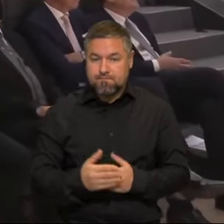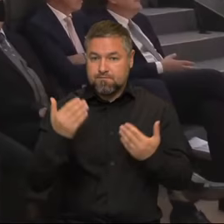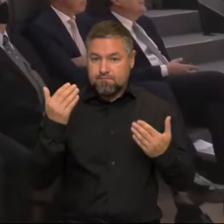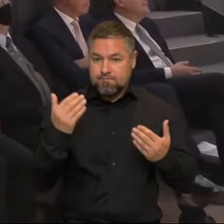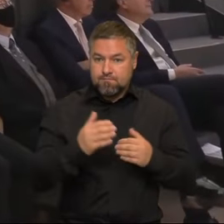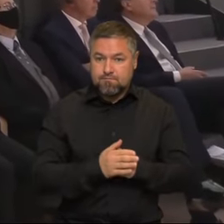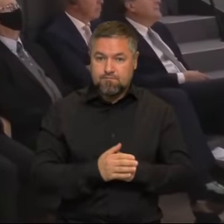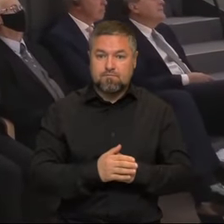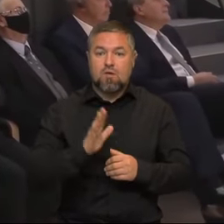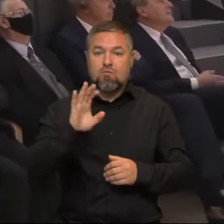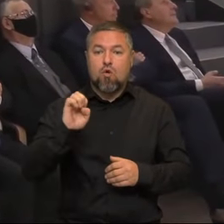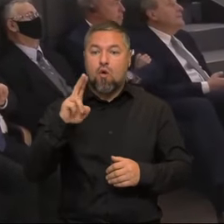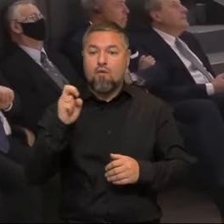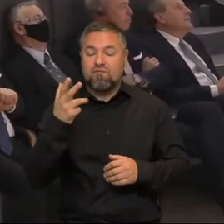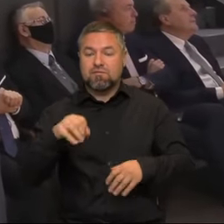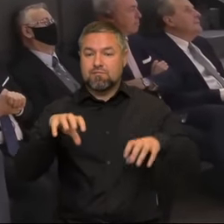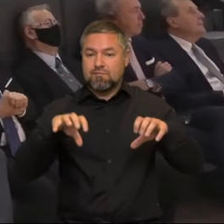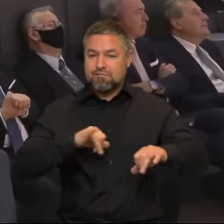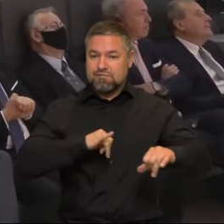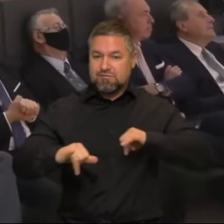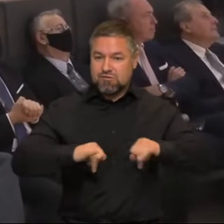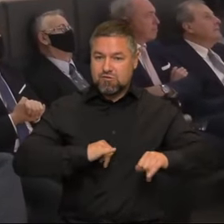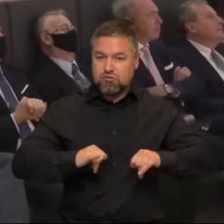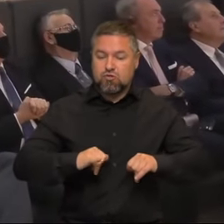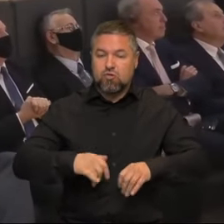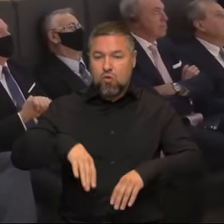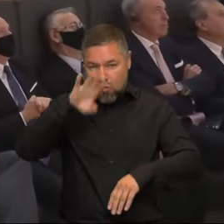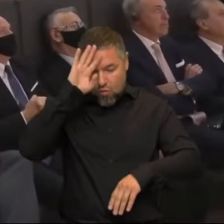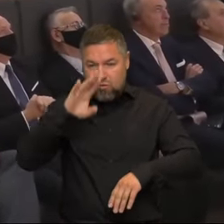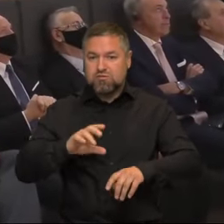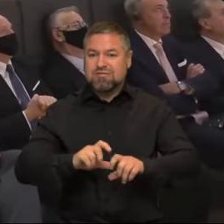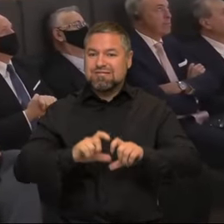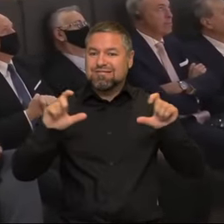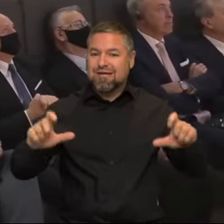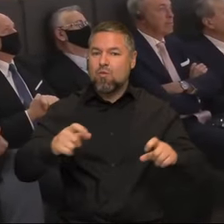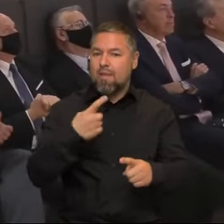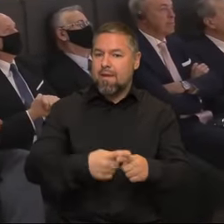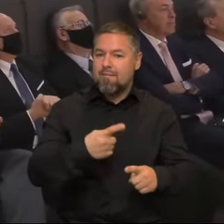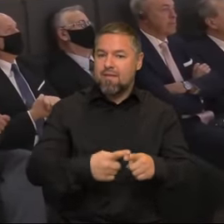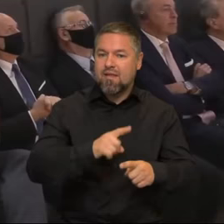Witam pana Juliana Bąkowskiego, prezesa zarządu Łódzkich Zakładów Metalowych Lozamet.